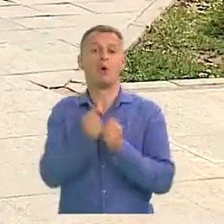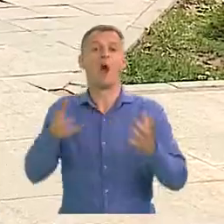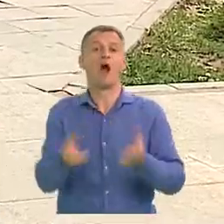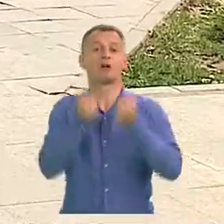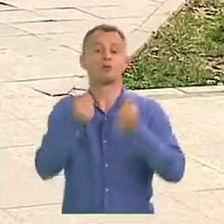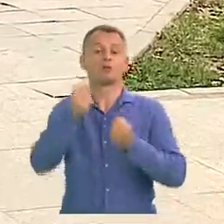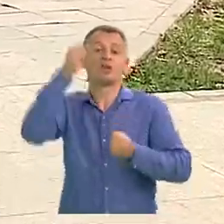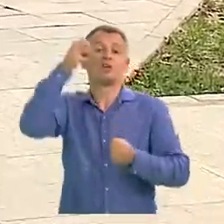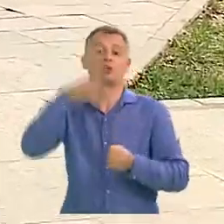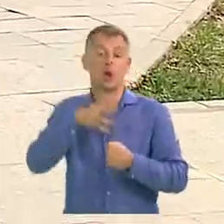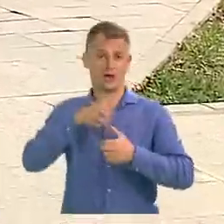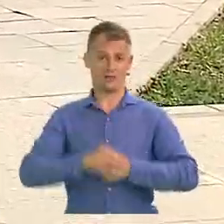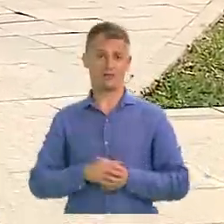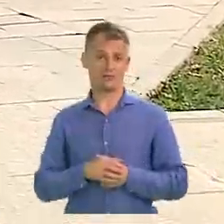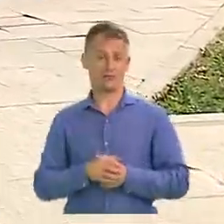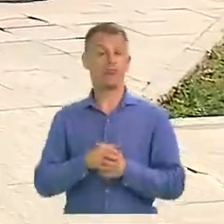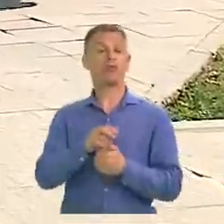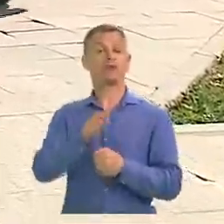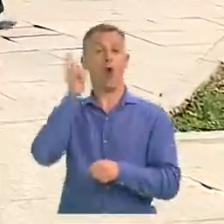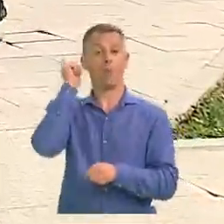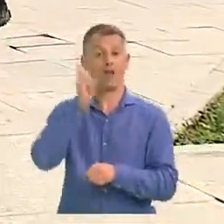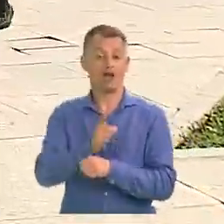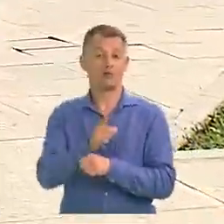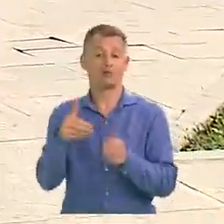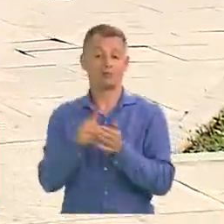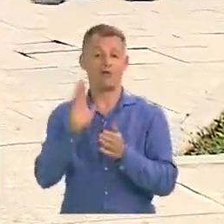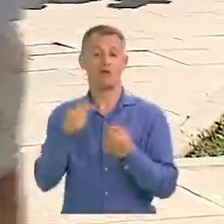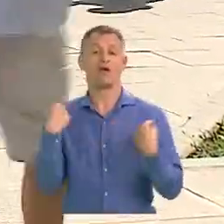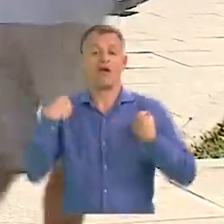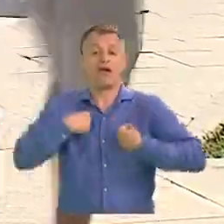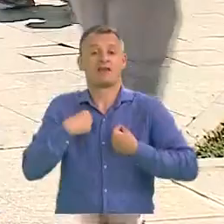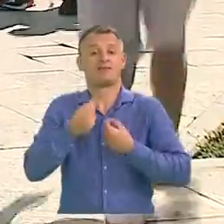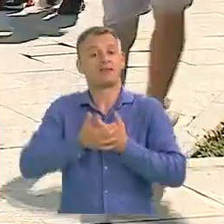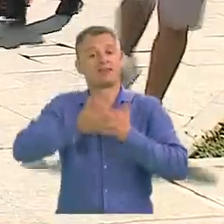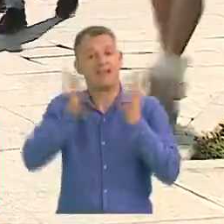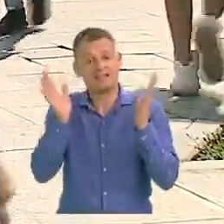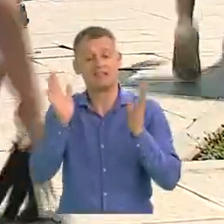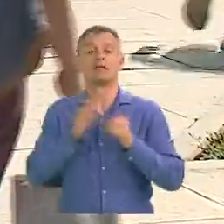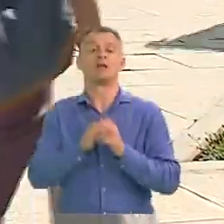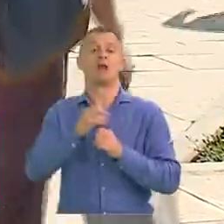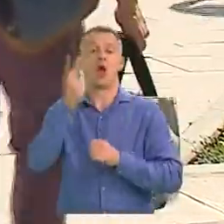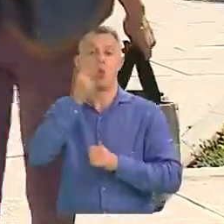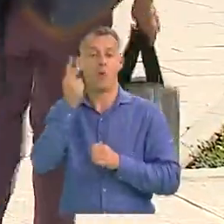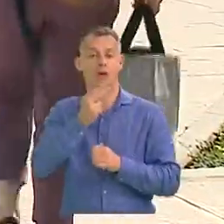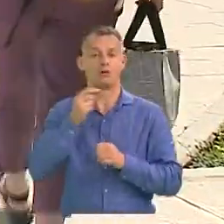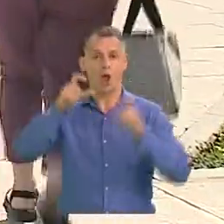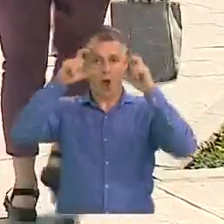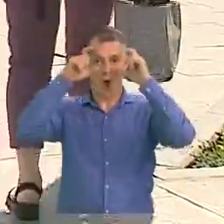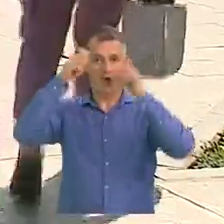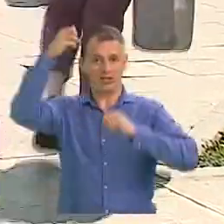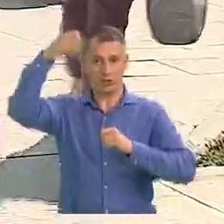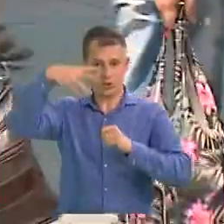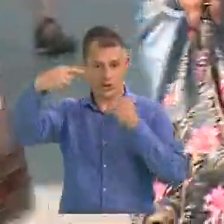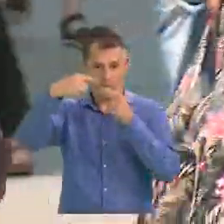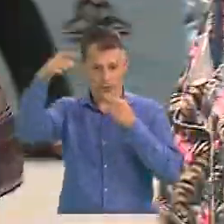sau actinită, cum le numim noi. Este obligatoriu să avem haine deschise la culoare, pălării cu boruri largi, ochelari de soare absolut obligatoriu